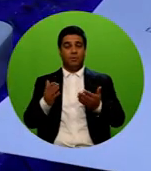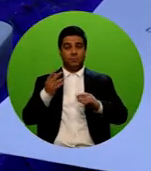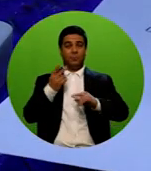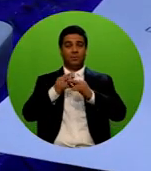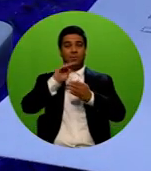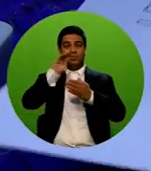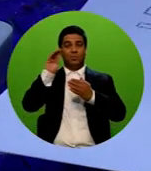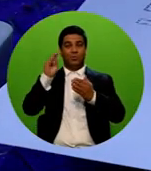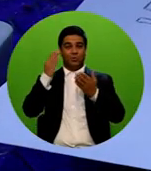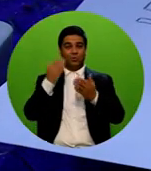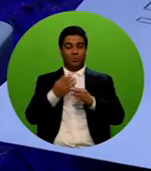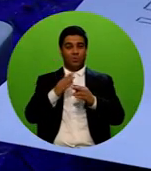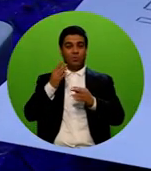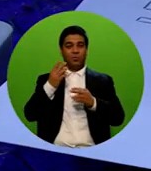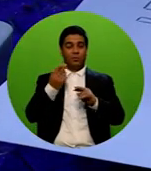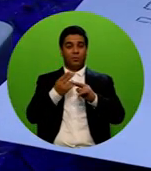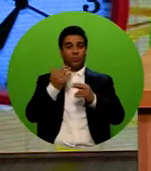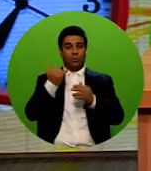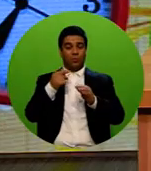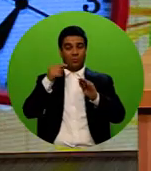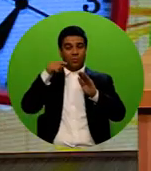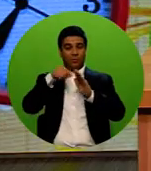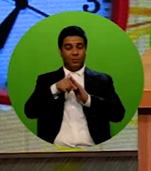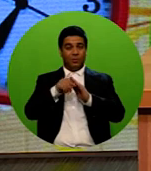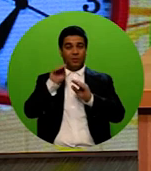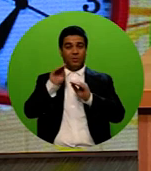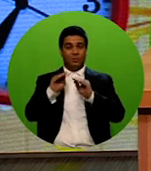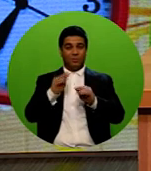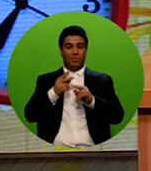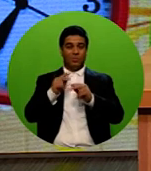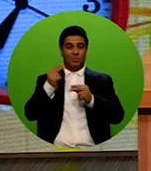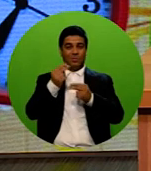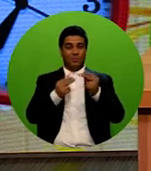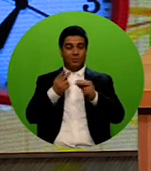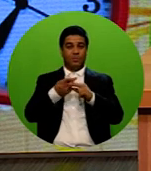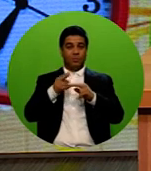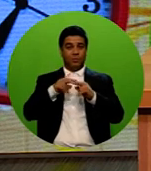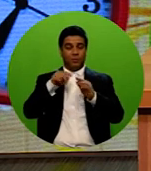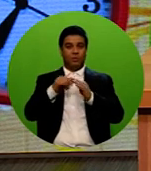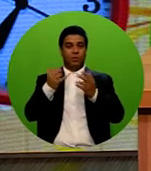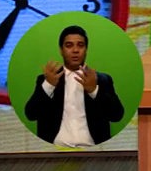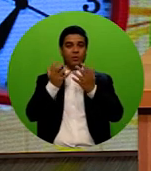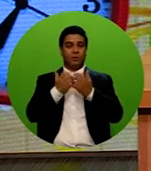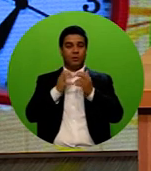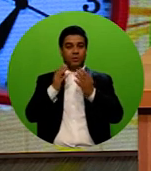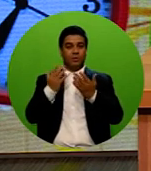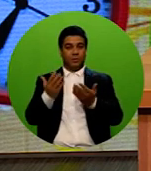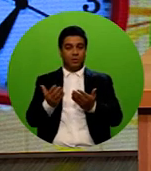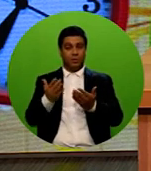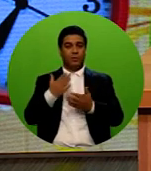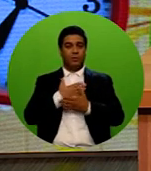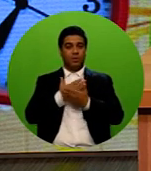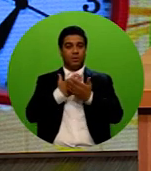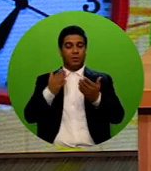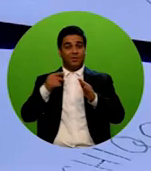Yuqoriga yozib oldik. Ana endi emblemani ichiga joylashtirish uchun buni sanaymiz. Demak,